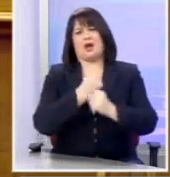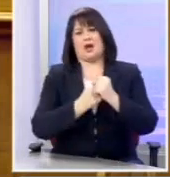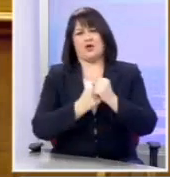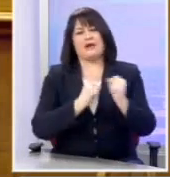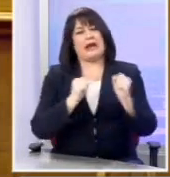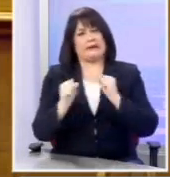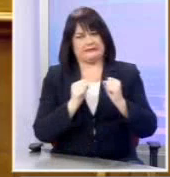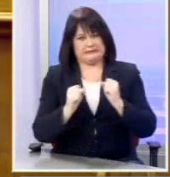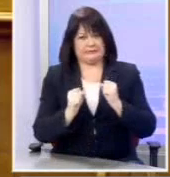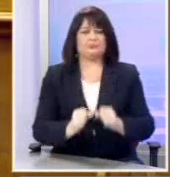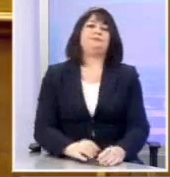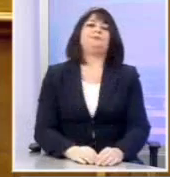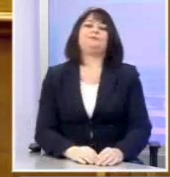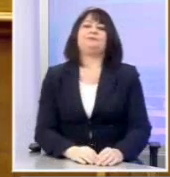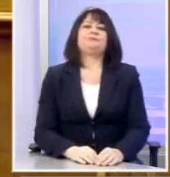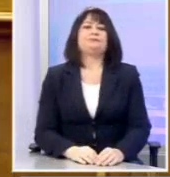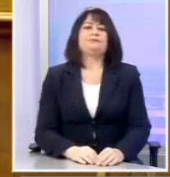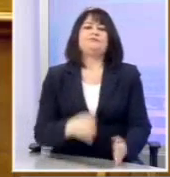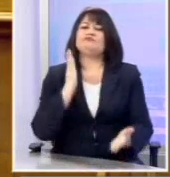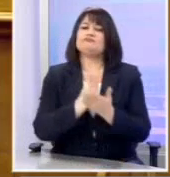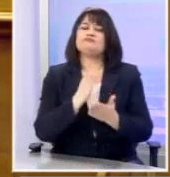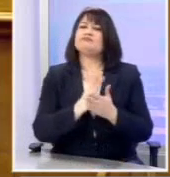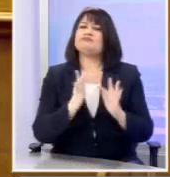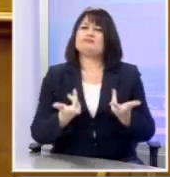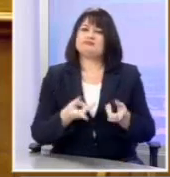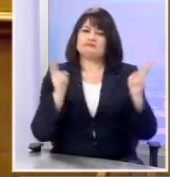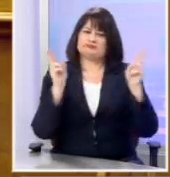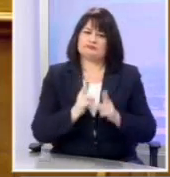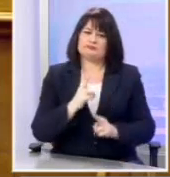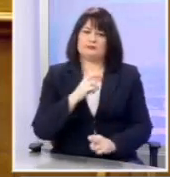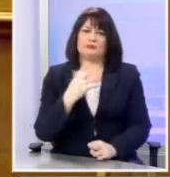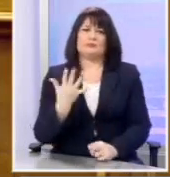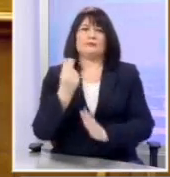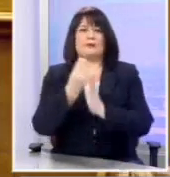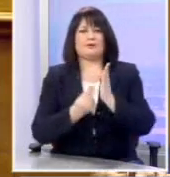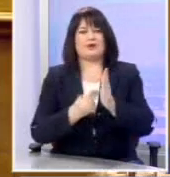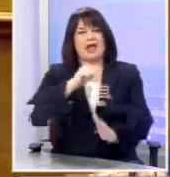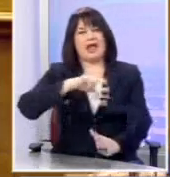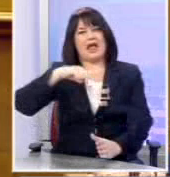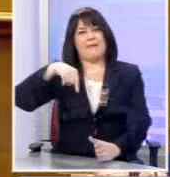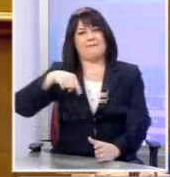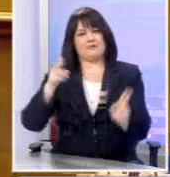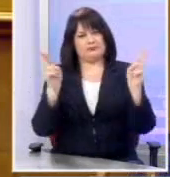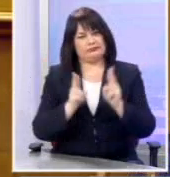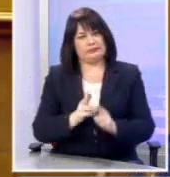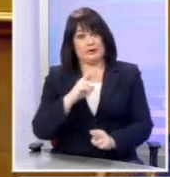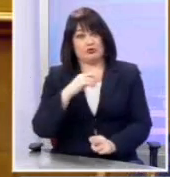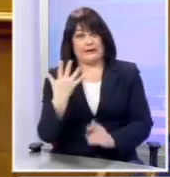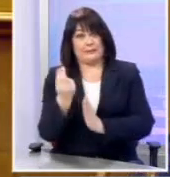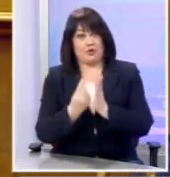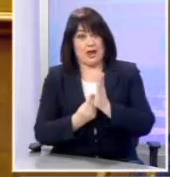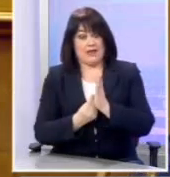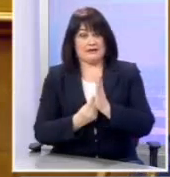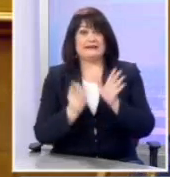κρίσης. Επιλογές που μείωσαν κατά 25 μονάδες το ΑΕΠ της χώρας και ανέβασα